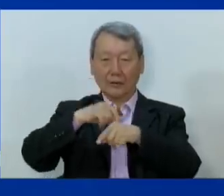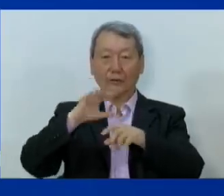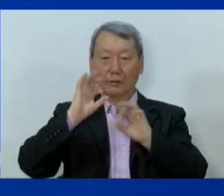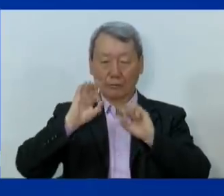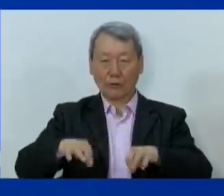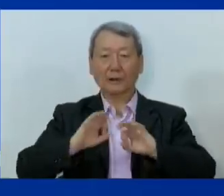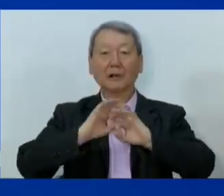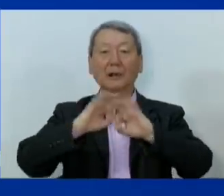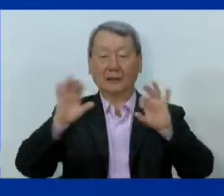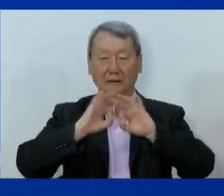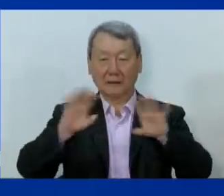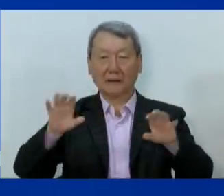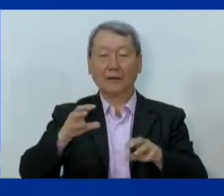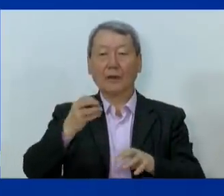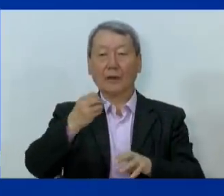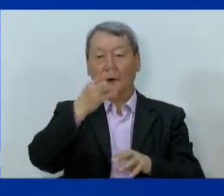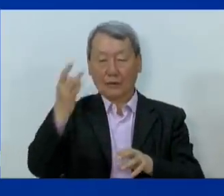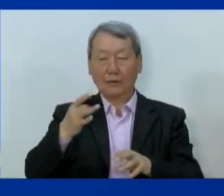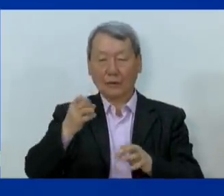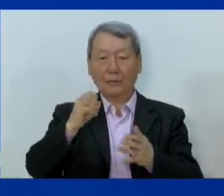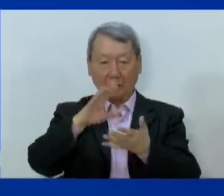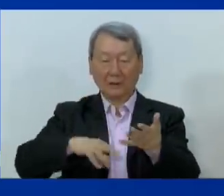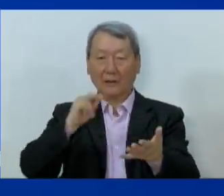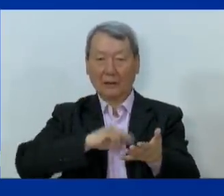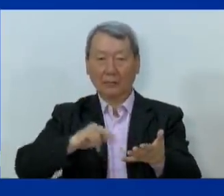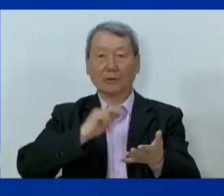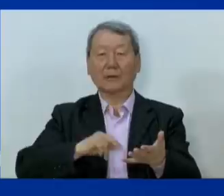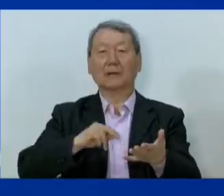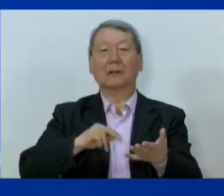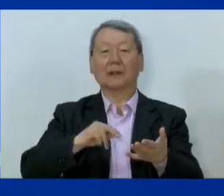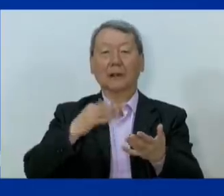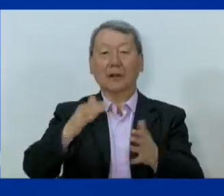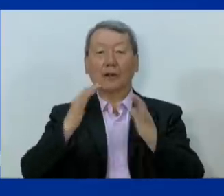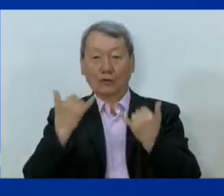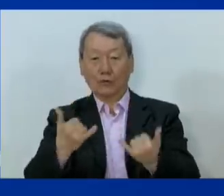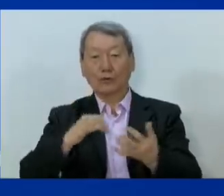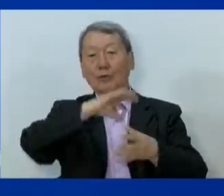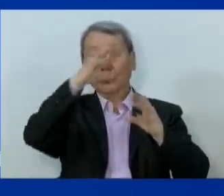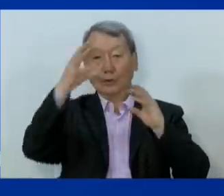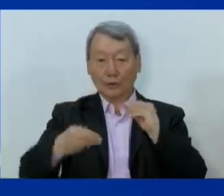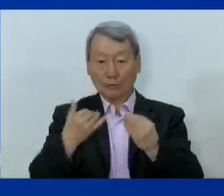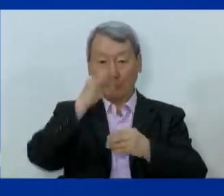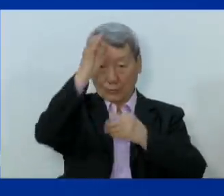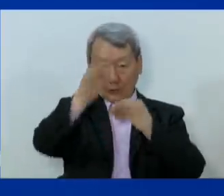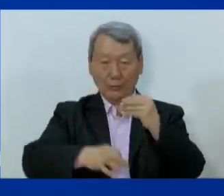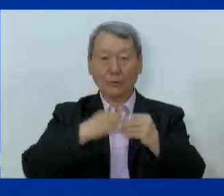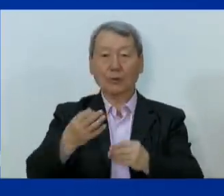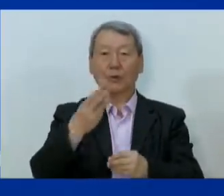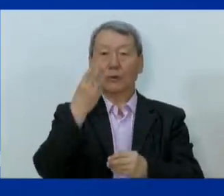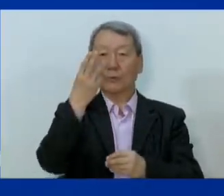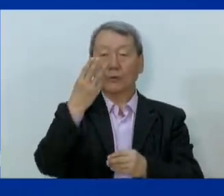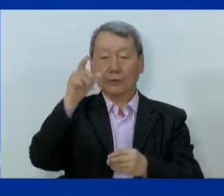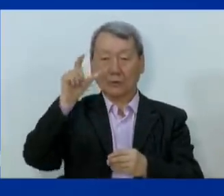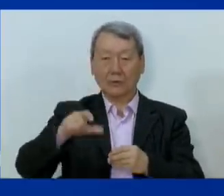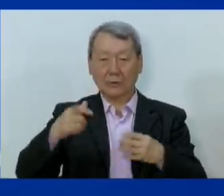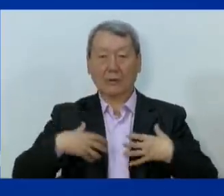дағыла құрш бойынша туралы тат. Джалпы берсөткан ішінде үш бейтап орқанадан айығып